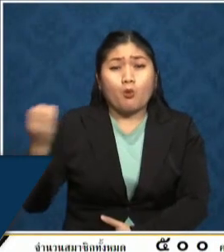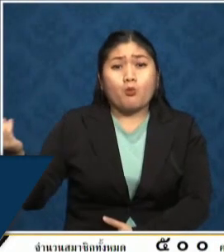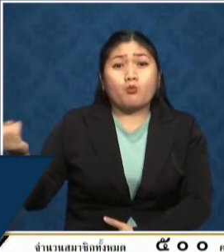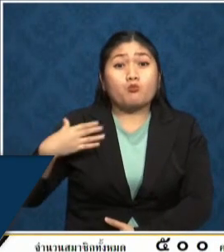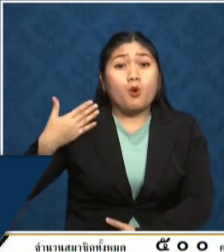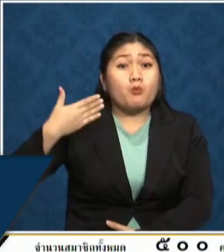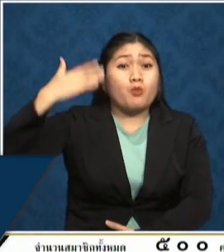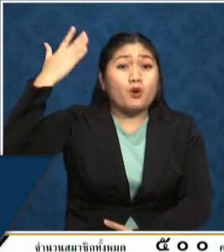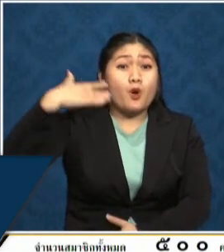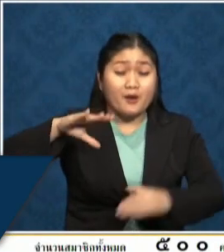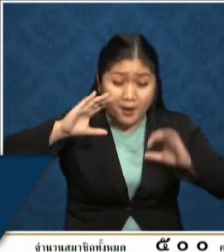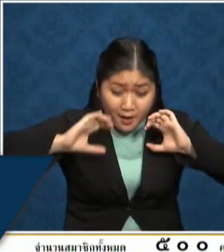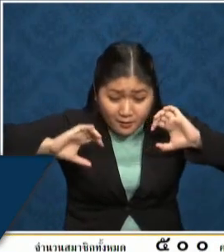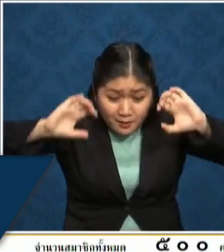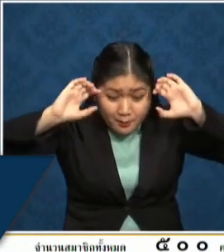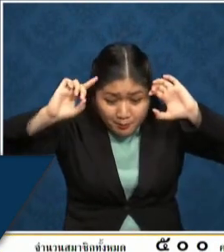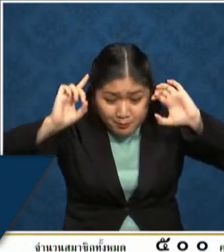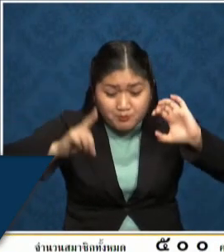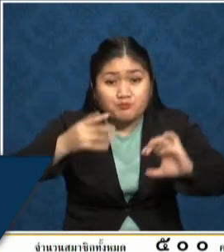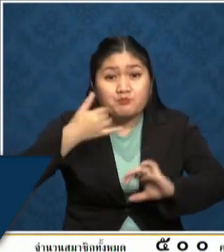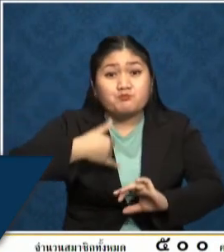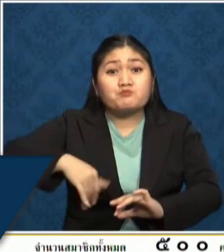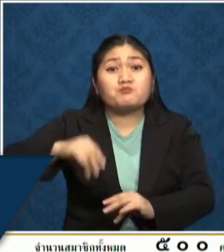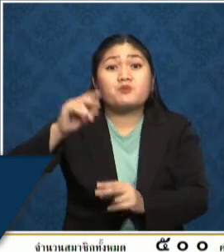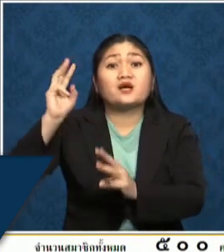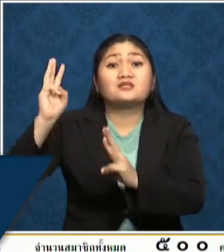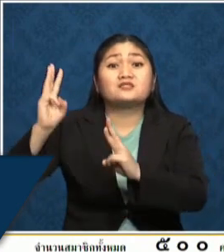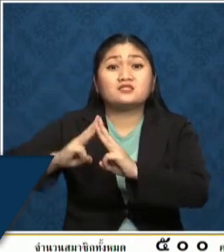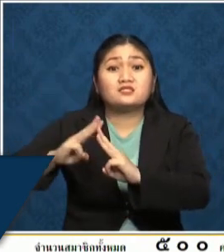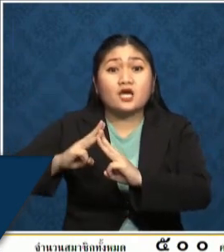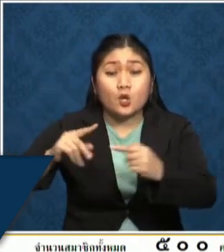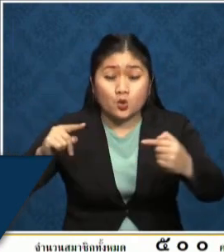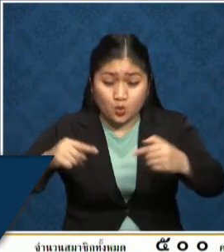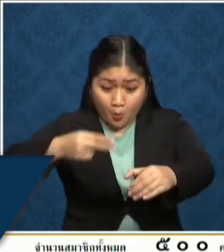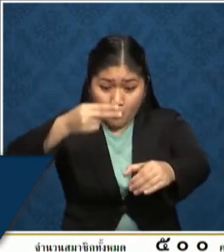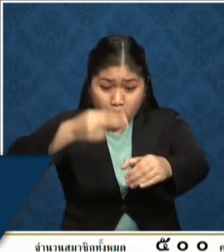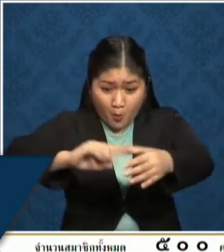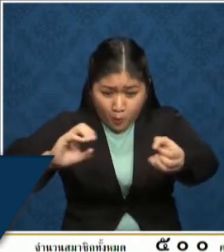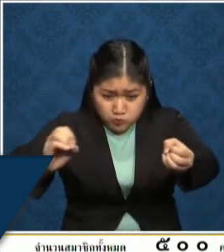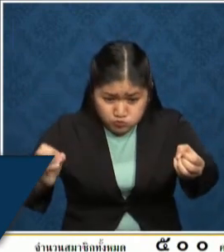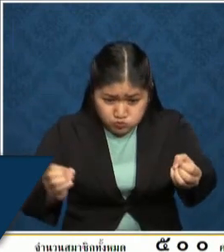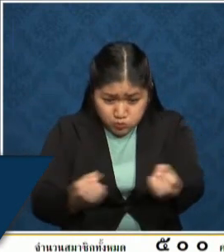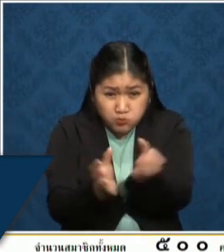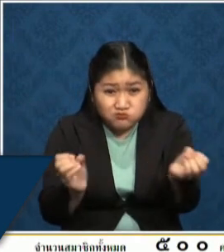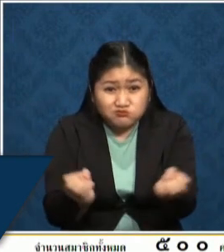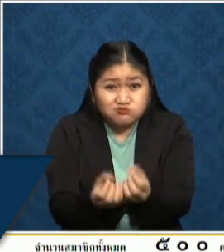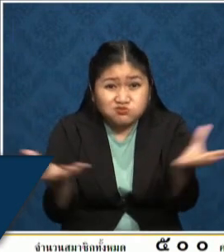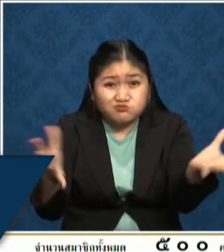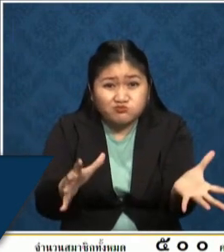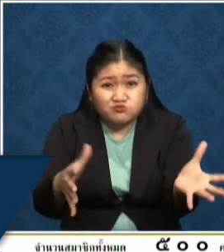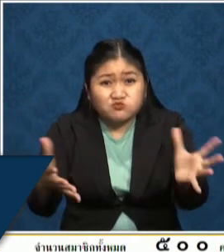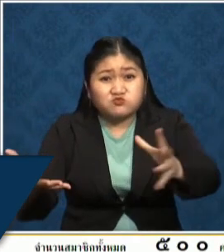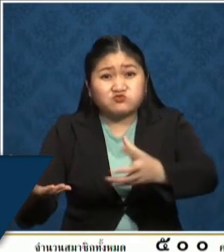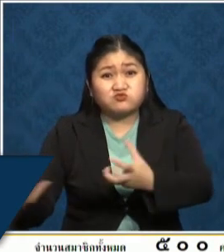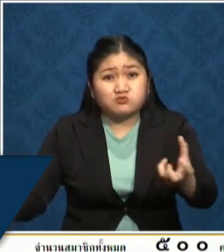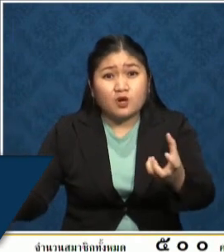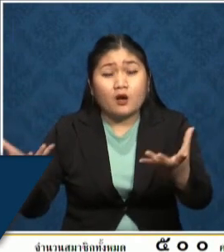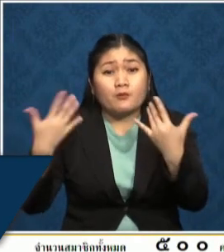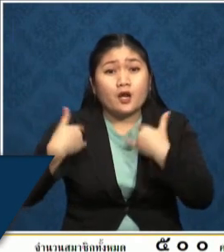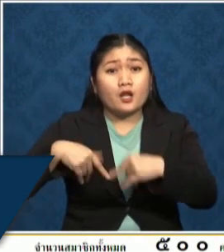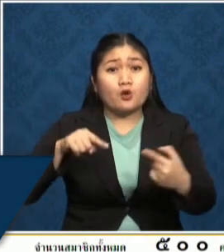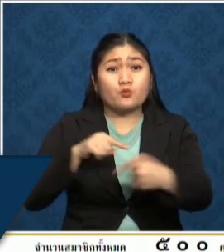สัญญาะ tardeาาสญาที่สุระเบิดไปจะมีการอุดหนุนเงินก essenceซออพโร Oldแล้ววัน 1